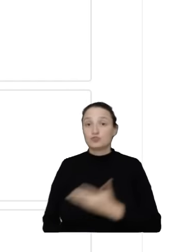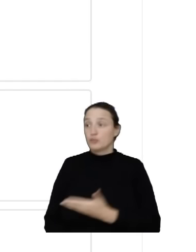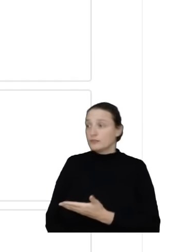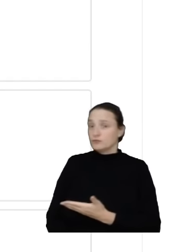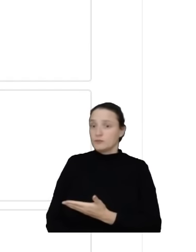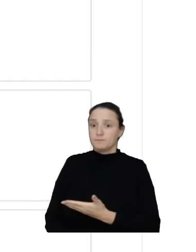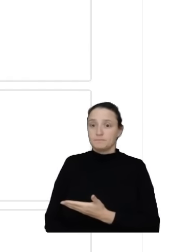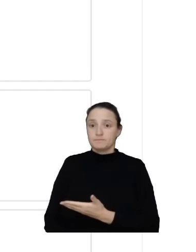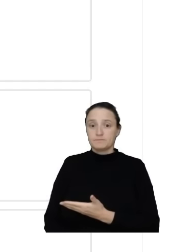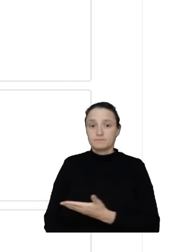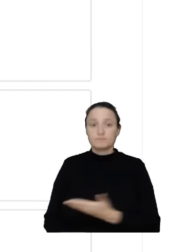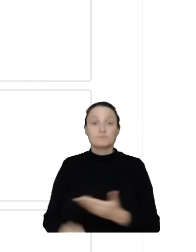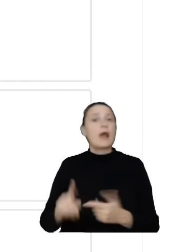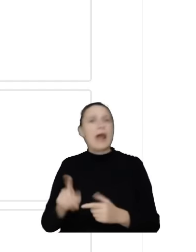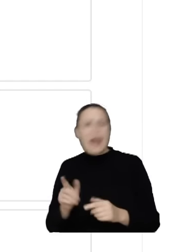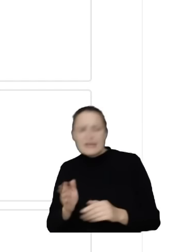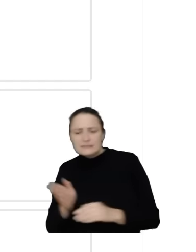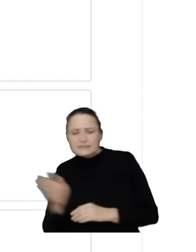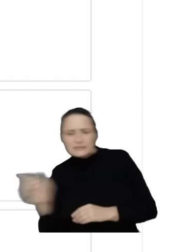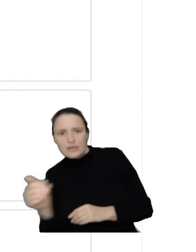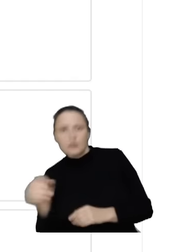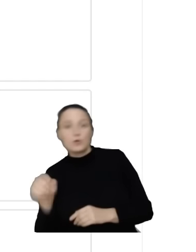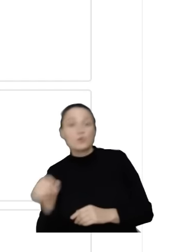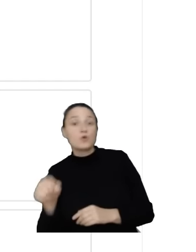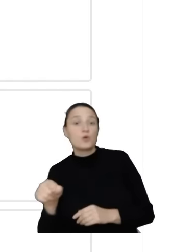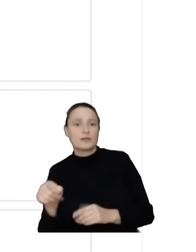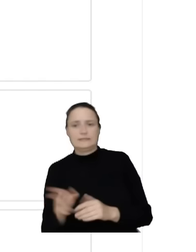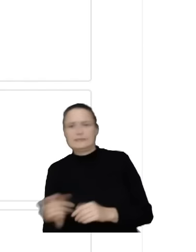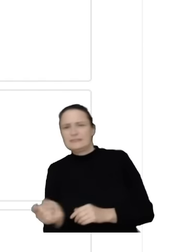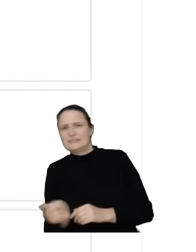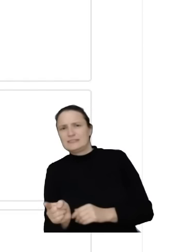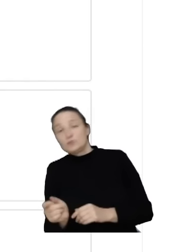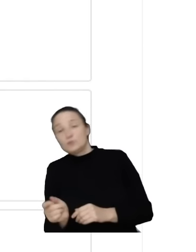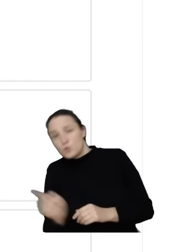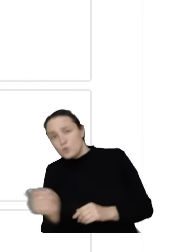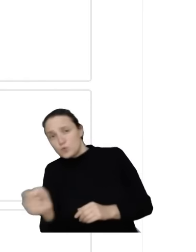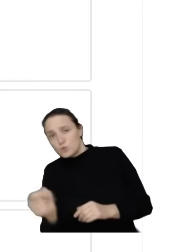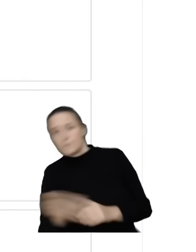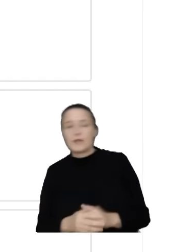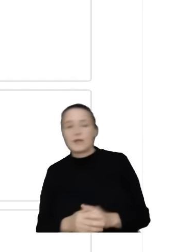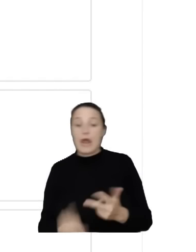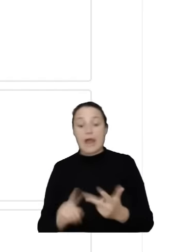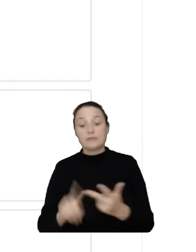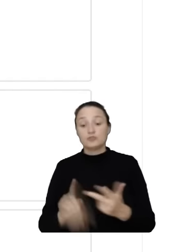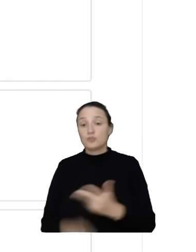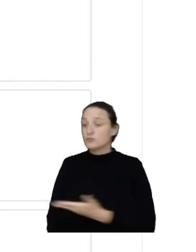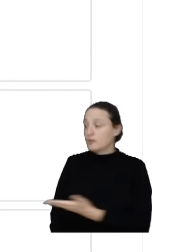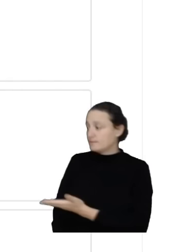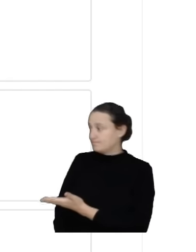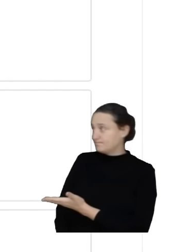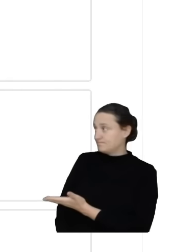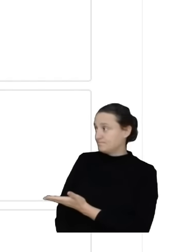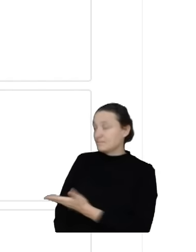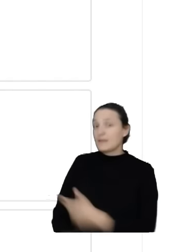ten róg za rogiem, tym tak, rogiem. Tak, tak, tak, tak. I trzecia opcja przedstawi Adrian. Taniej dla